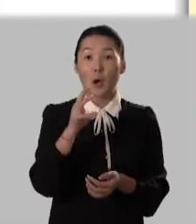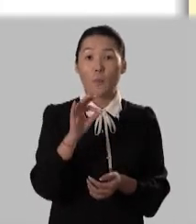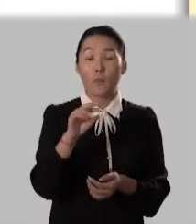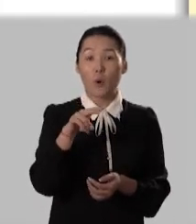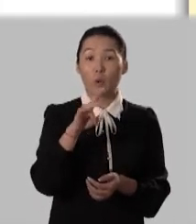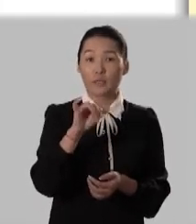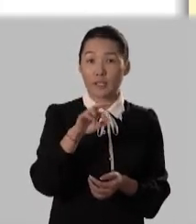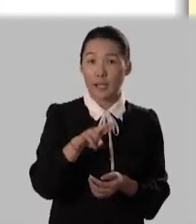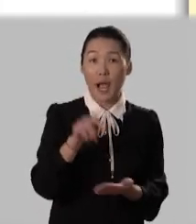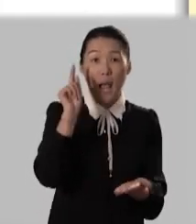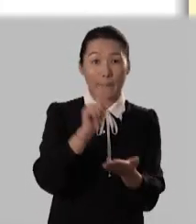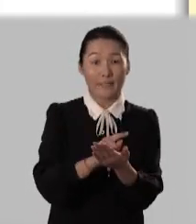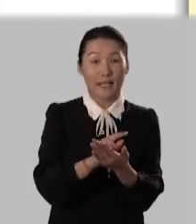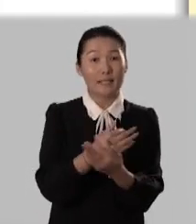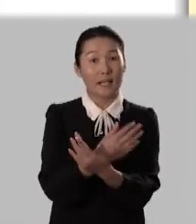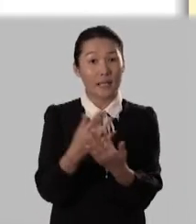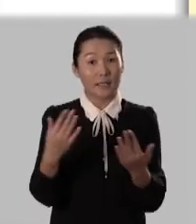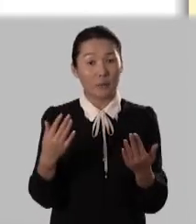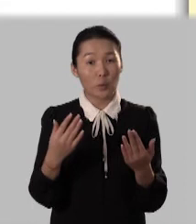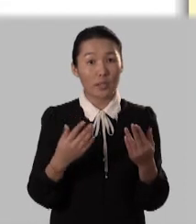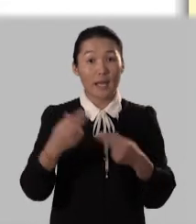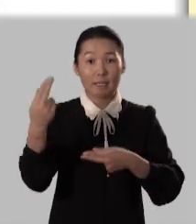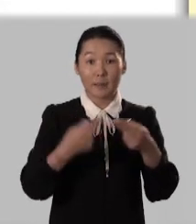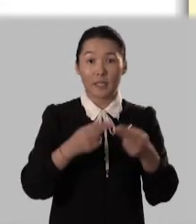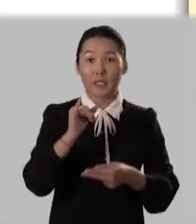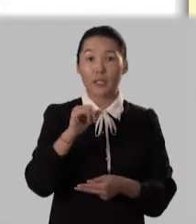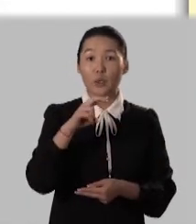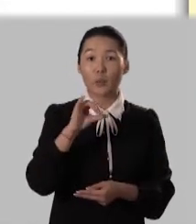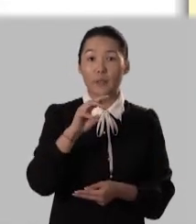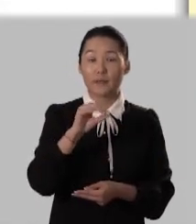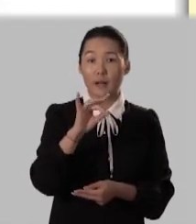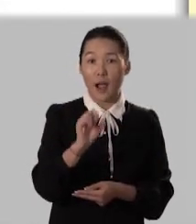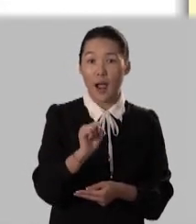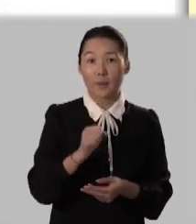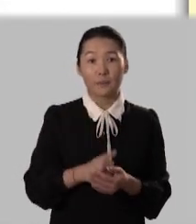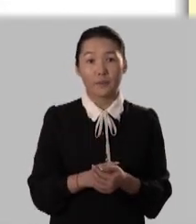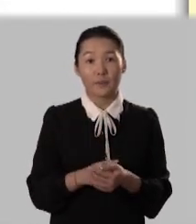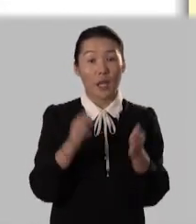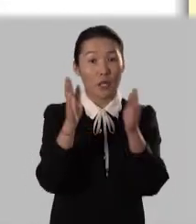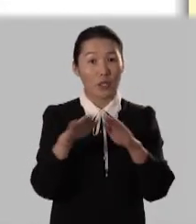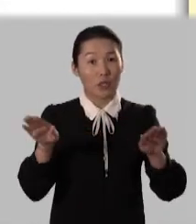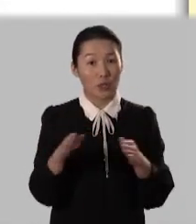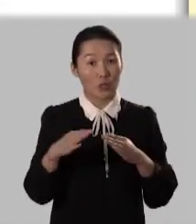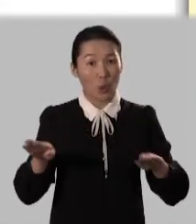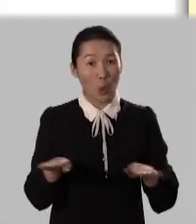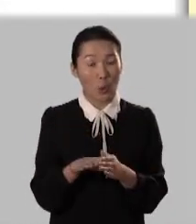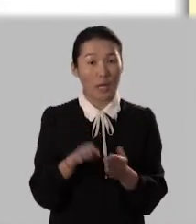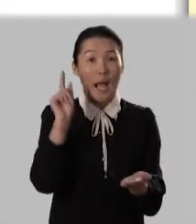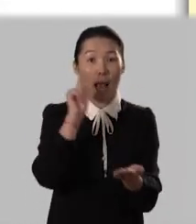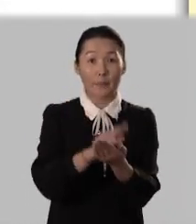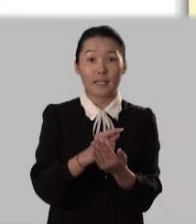обязательный атрибут изображение юпитера елка обязательный атрибут